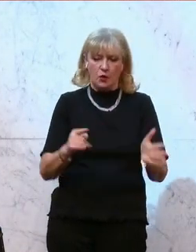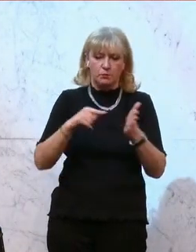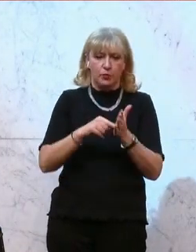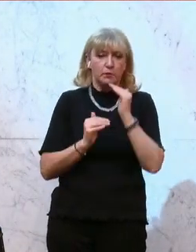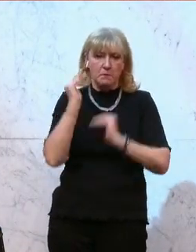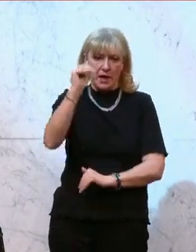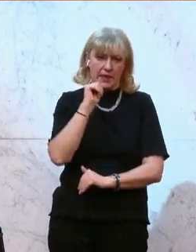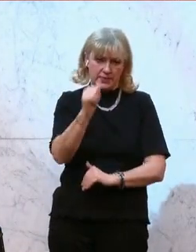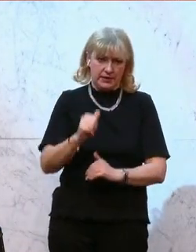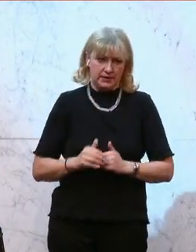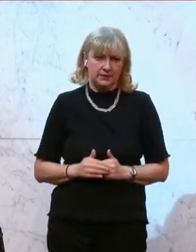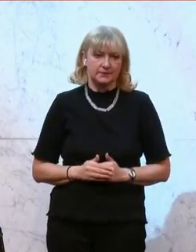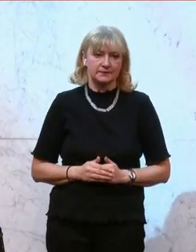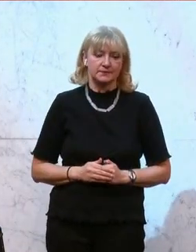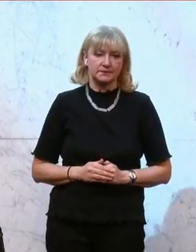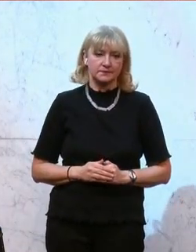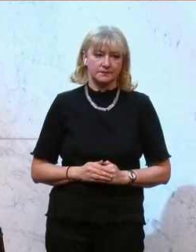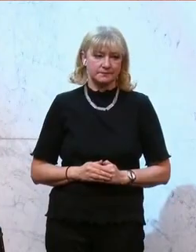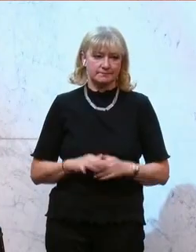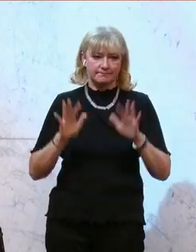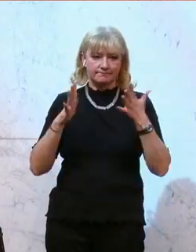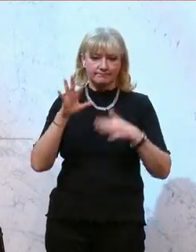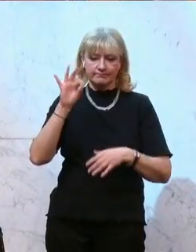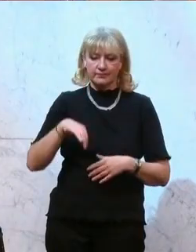geht es bei diesem Antrag.